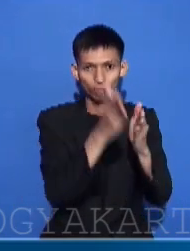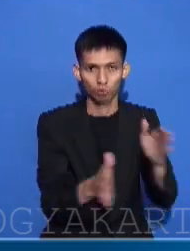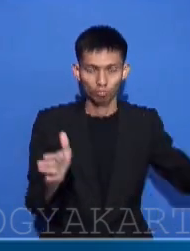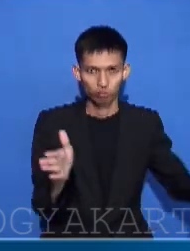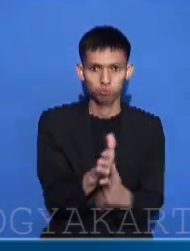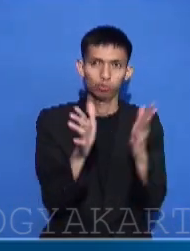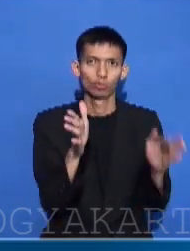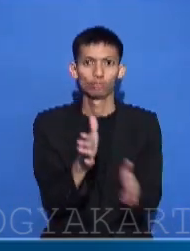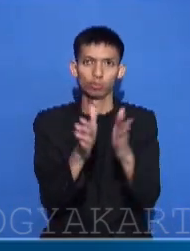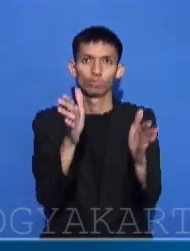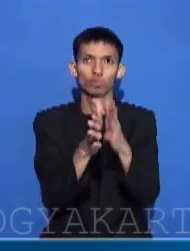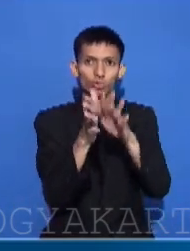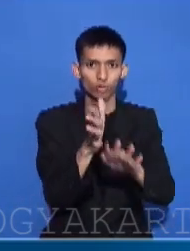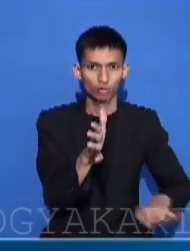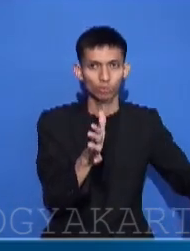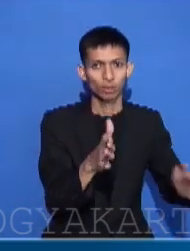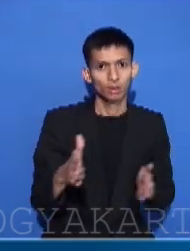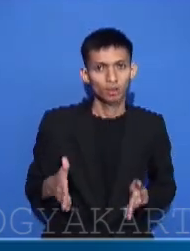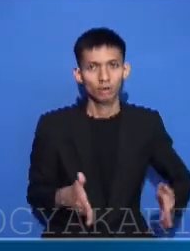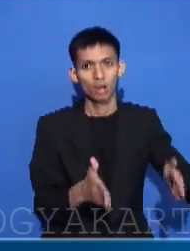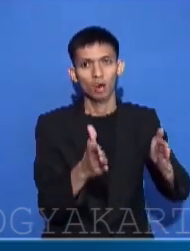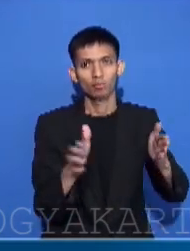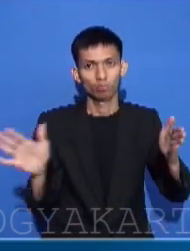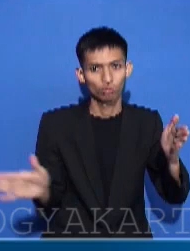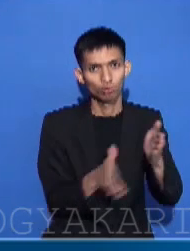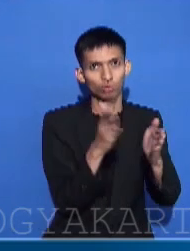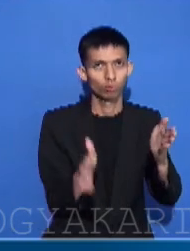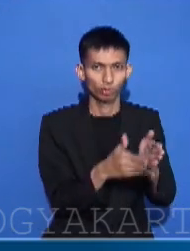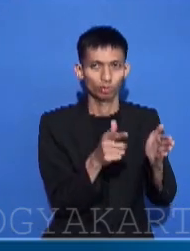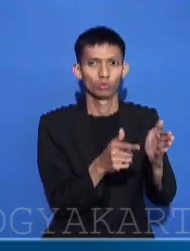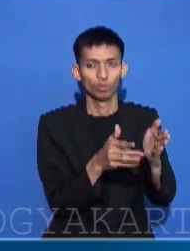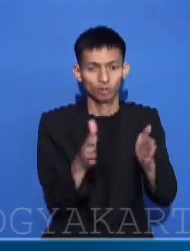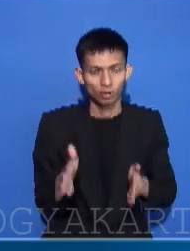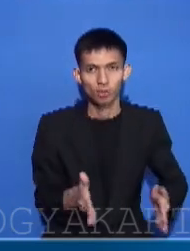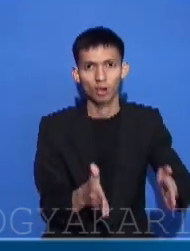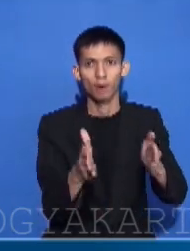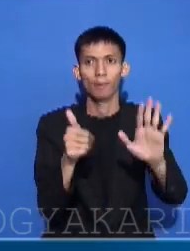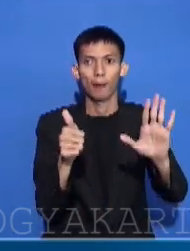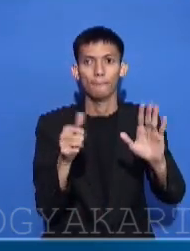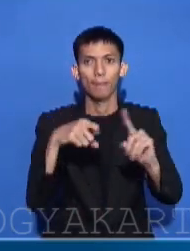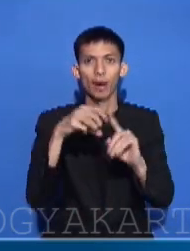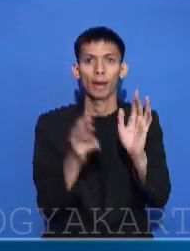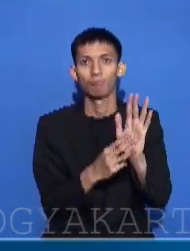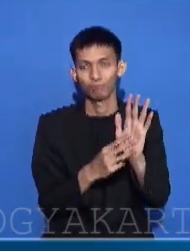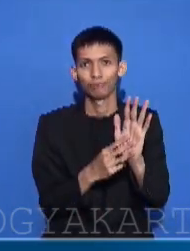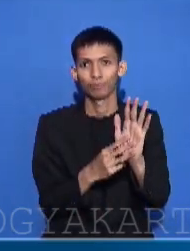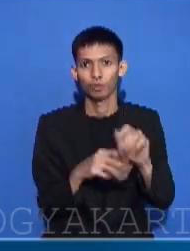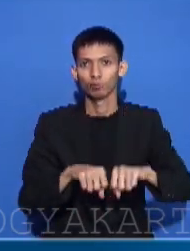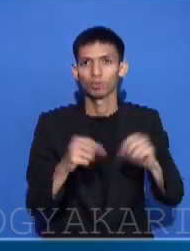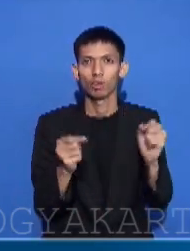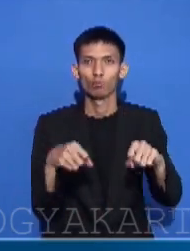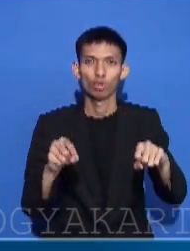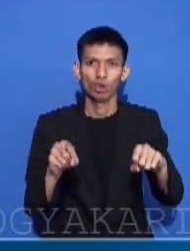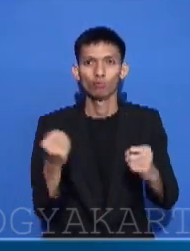juga dilakukan di kedua Sisi badan jalan sebelumnya jalur sepanjang kurang lebih 6 KM ini mengalami rusak parah sehingga sulit dilalui kendaraan